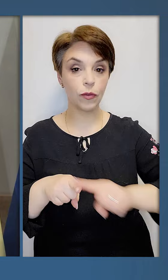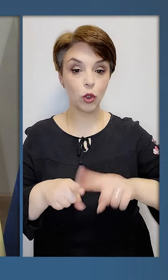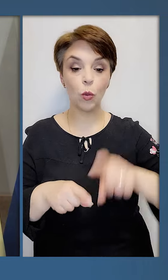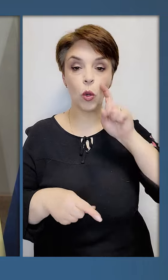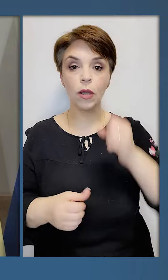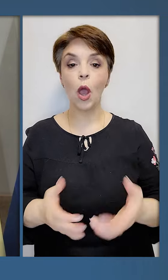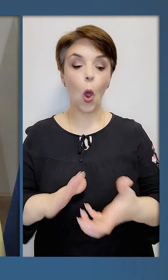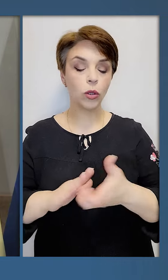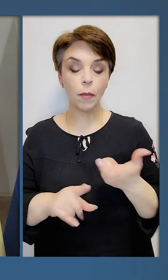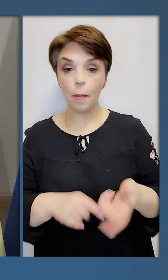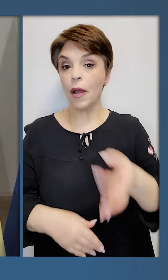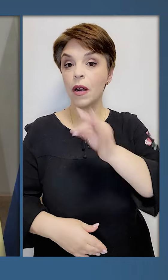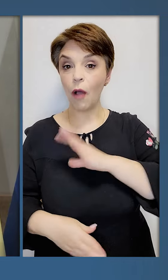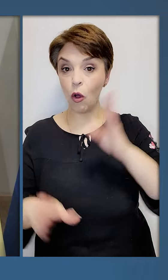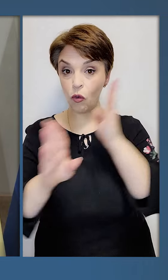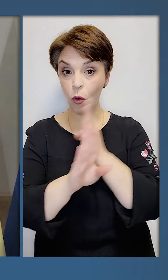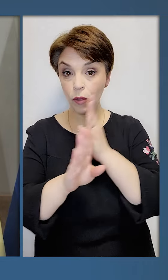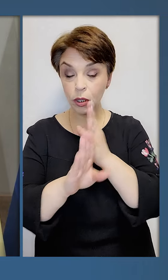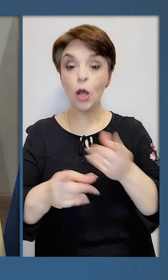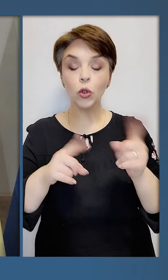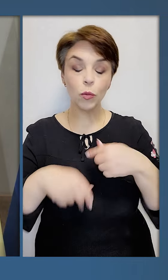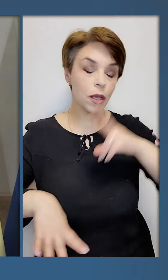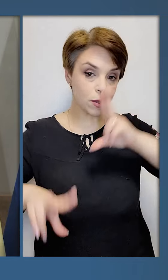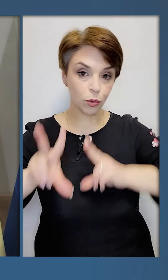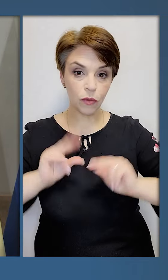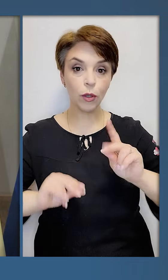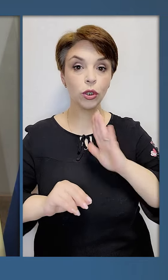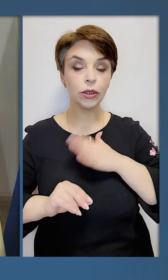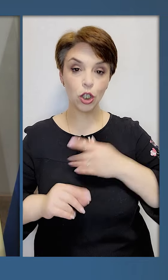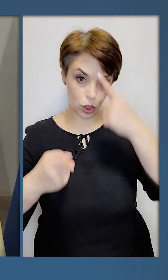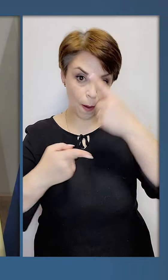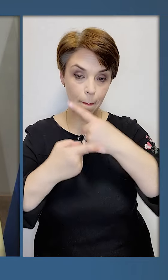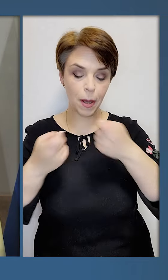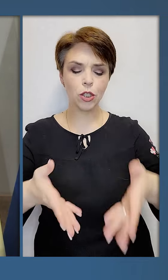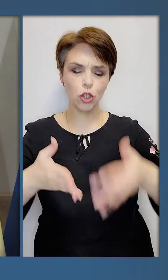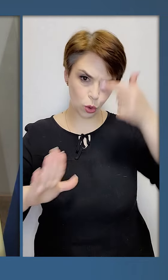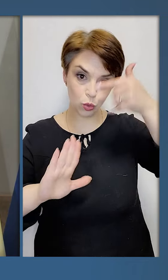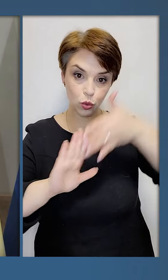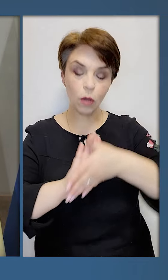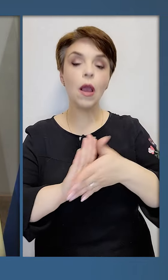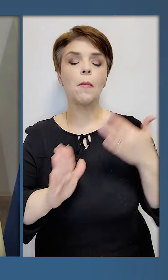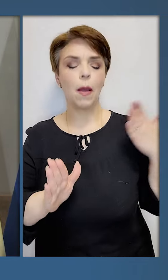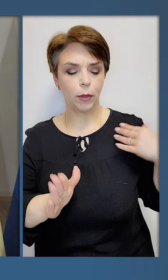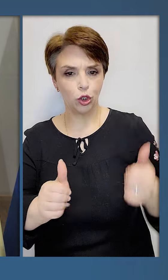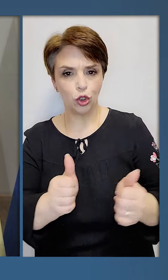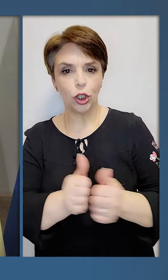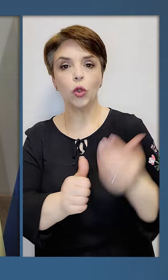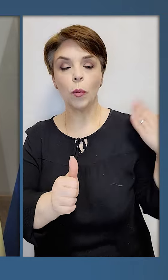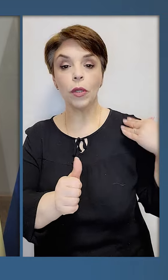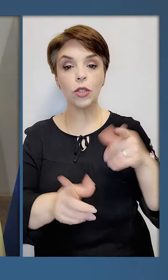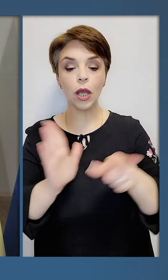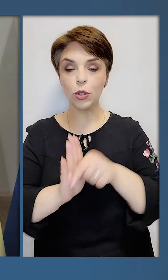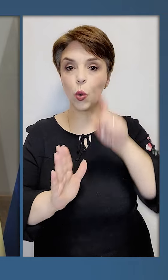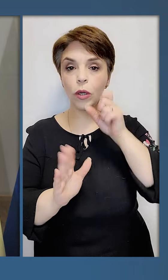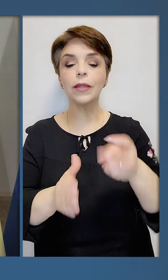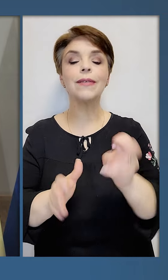швидше, щоб Україна отримала перевагу в повітрі. Тому я сподіваюся, що наш меседж чітко зрозумілий. Ми плече до плеча з Україною,